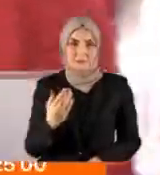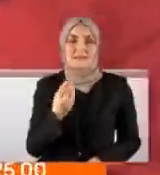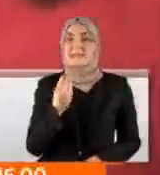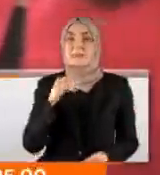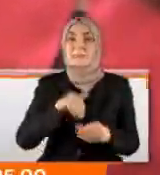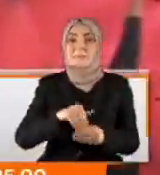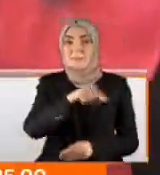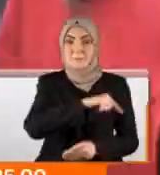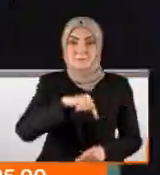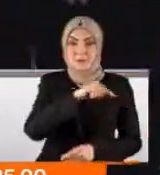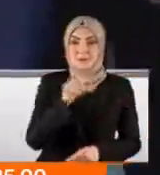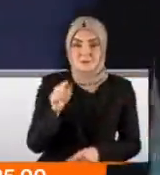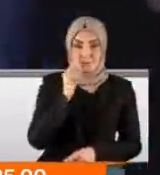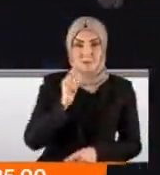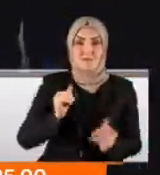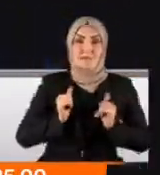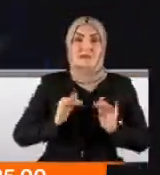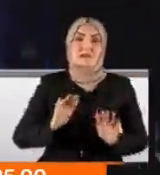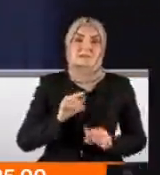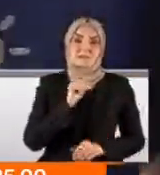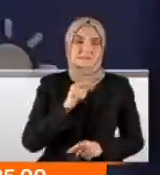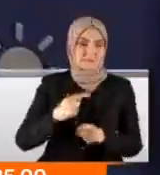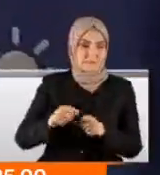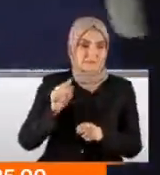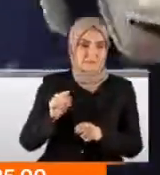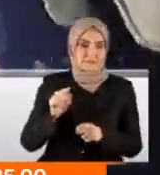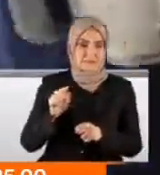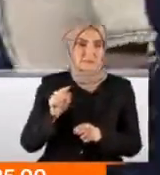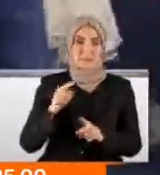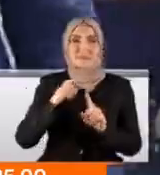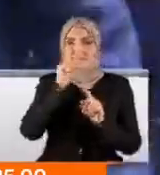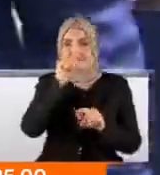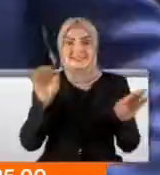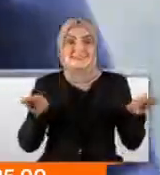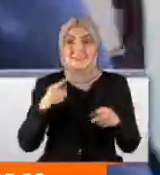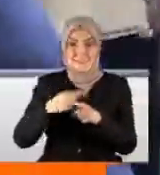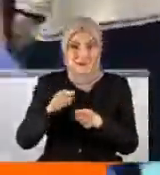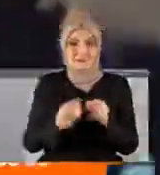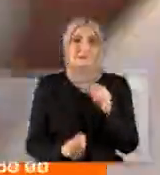rahatsızlığa neden olduğunu belirtti. Atılan tweetle bu rahatsızlığın su yüzüne çıktığını söyledi.